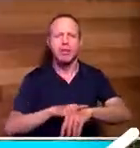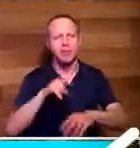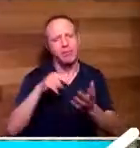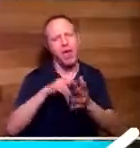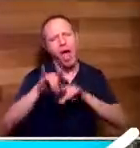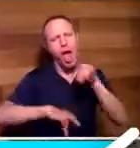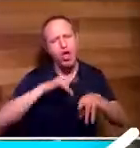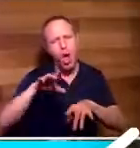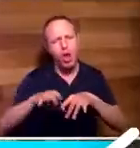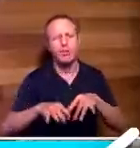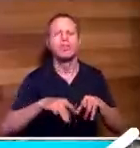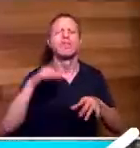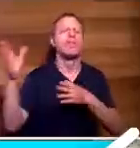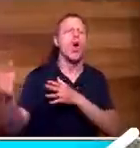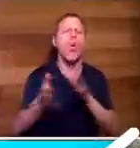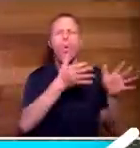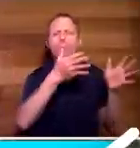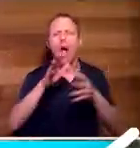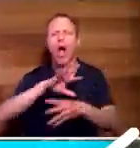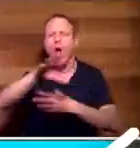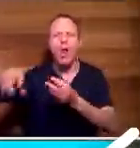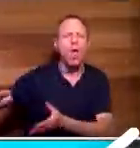בר ורוח, הכל מתפזר.